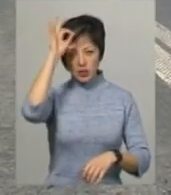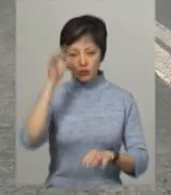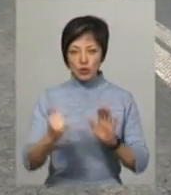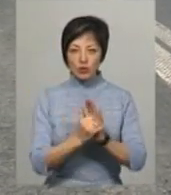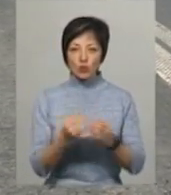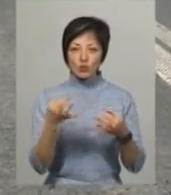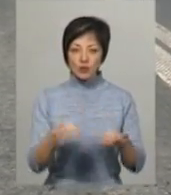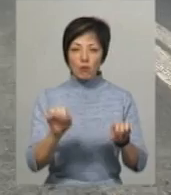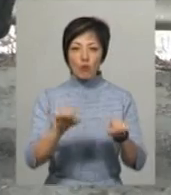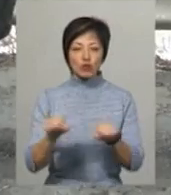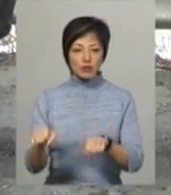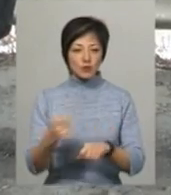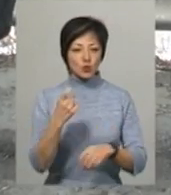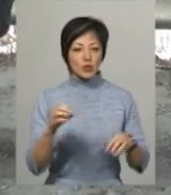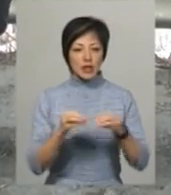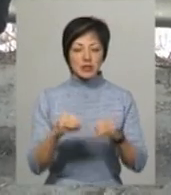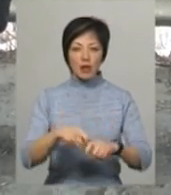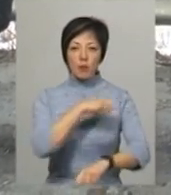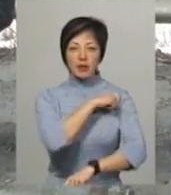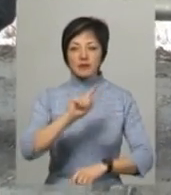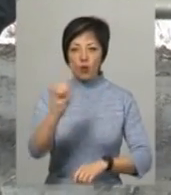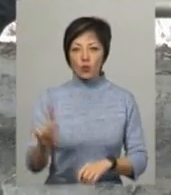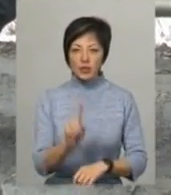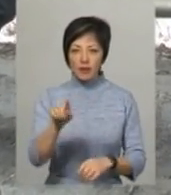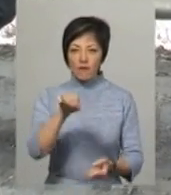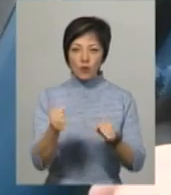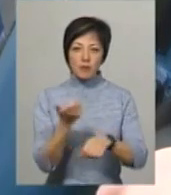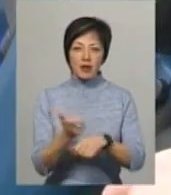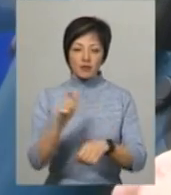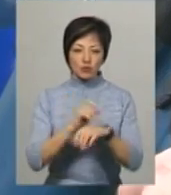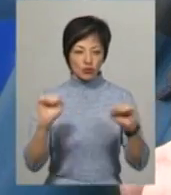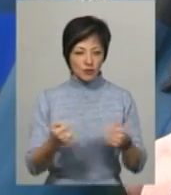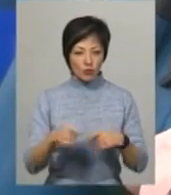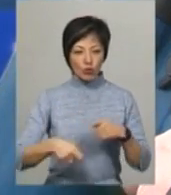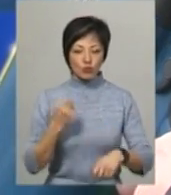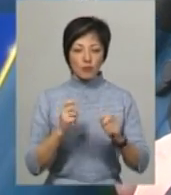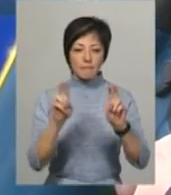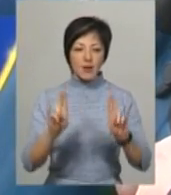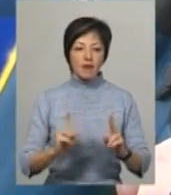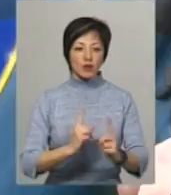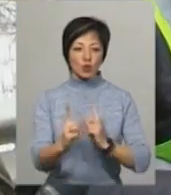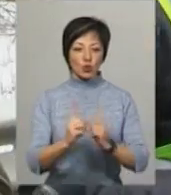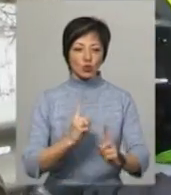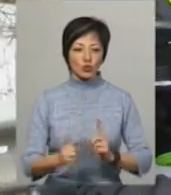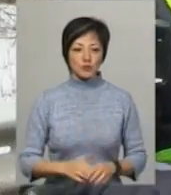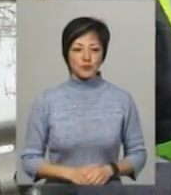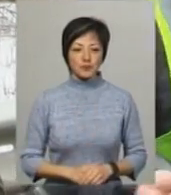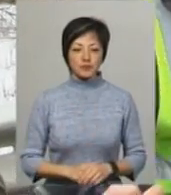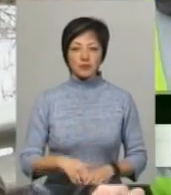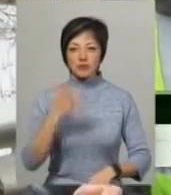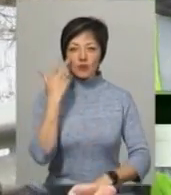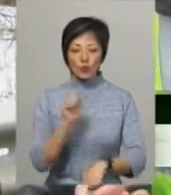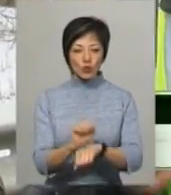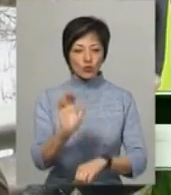встановлює допустимо можливу – це 110 км за годину. Водій, який перевищує цю швидкість, порушує правила дорожнього руху. Коли ми зупиняємо